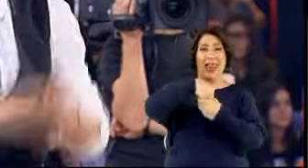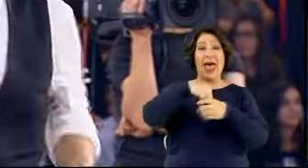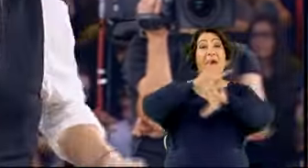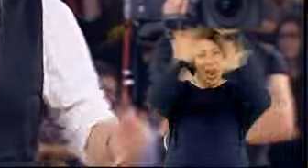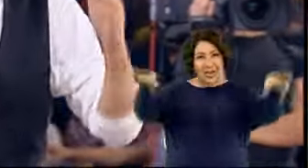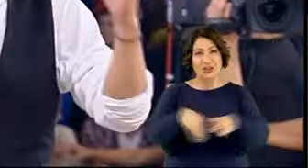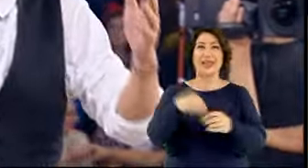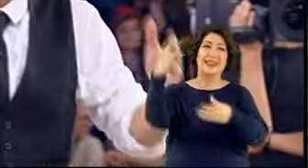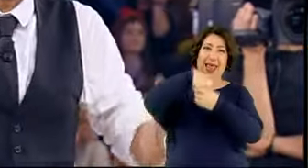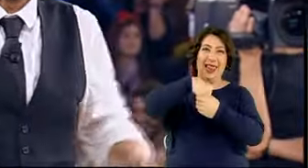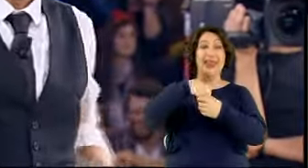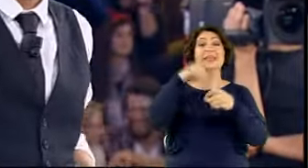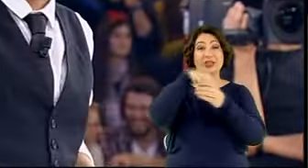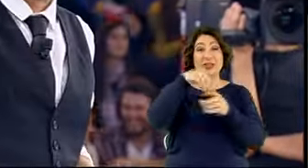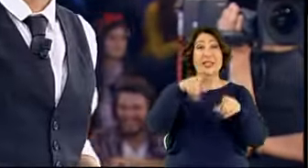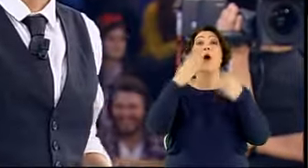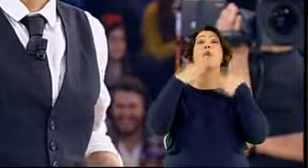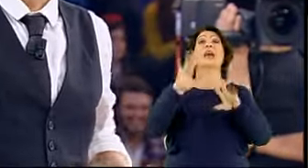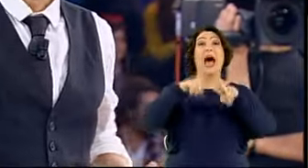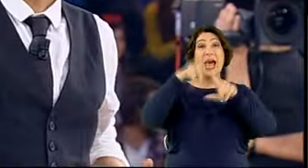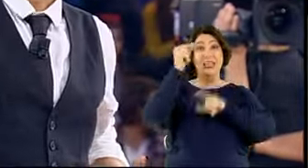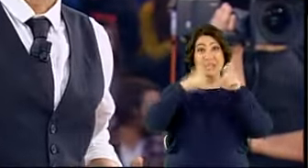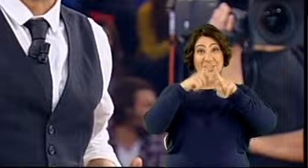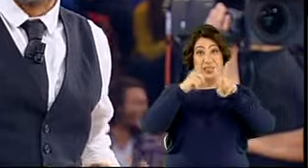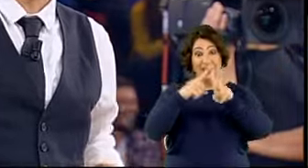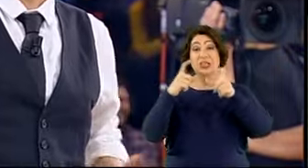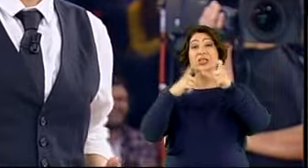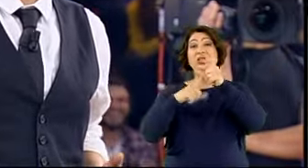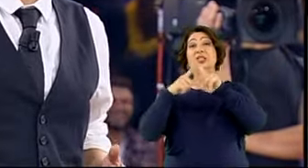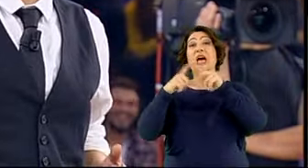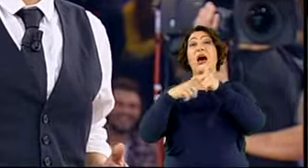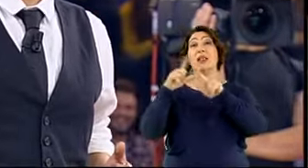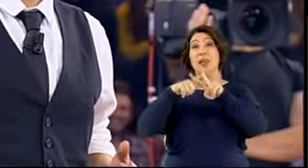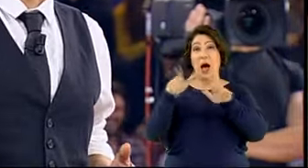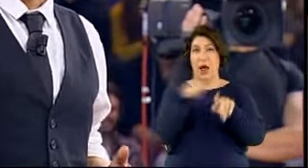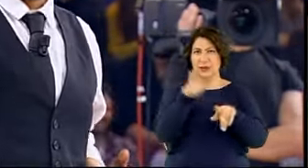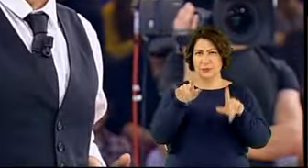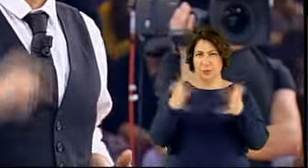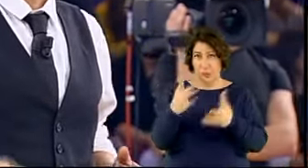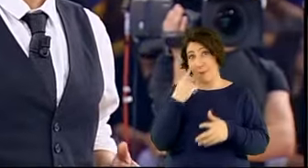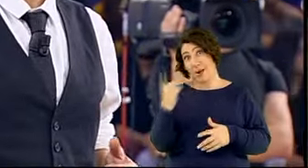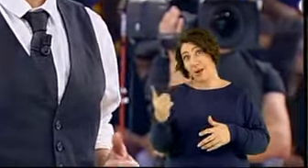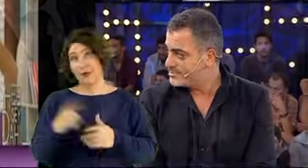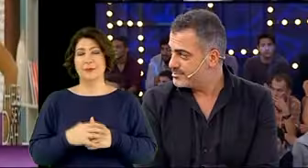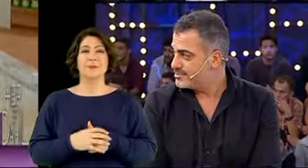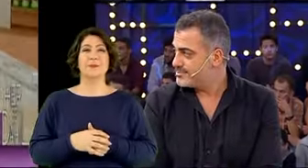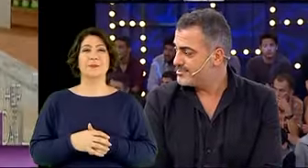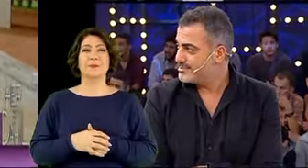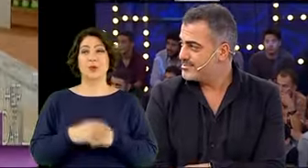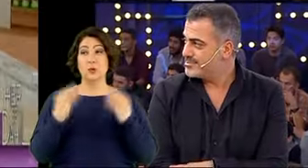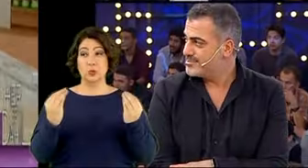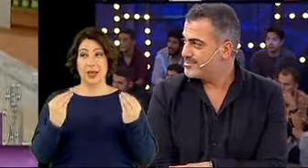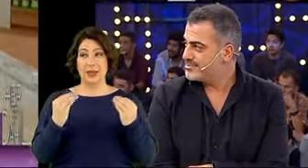dahil. Her şey dahil de yoksa Aliş Hanım'la Çağlam'ın arası mı bozuluyor? Bu ne oluyor görelim.